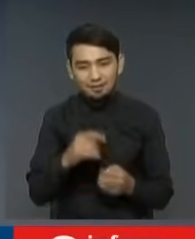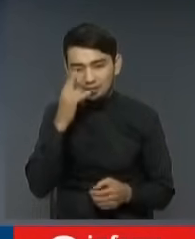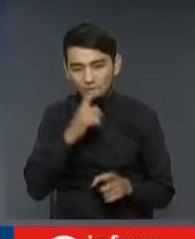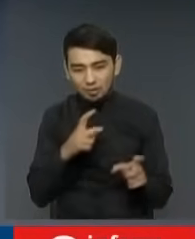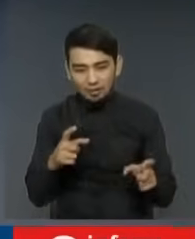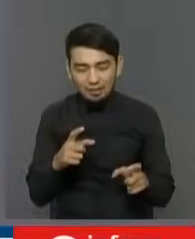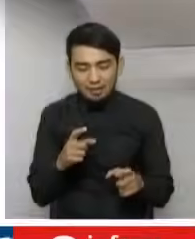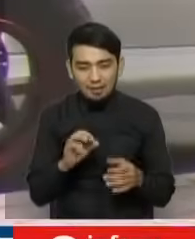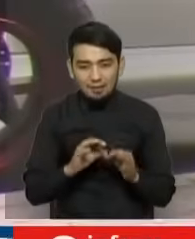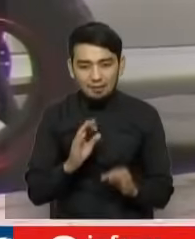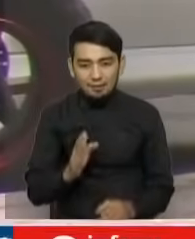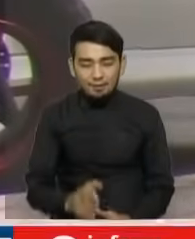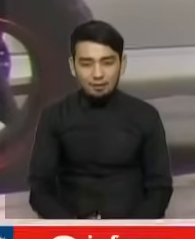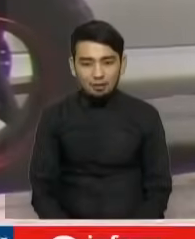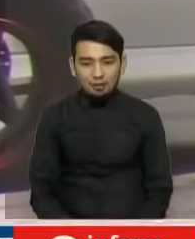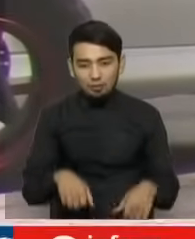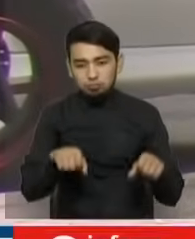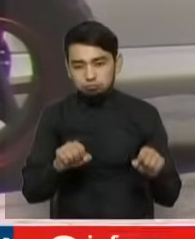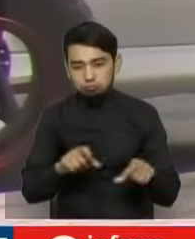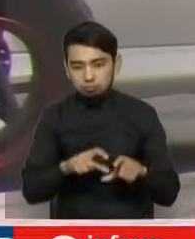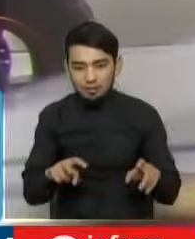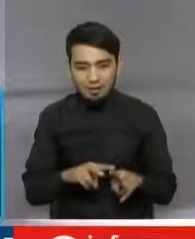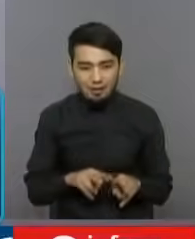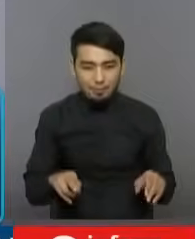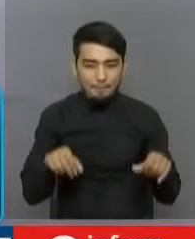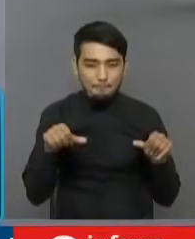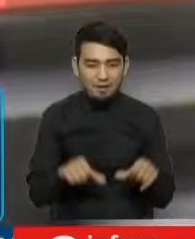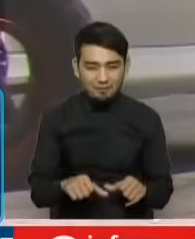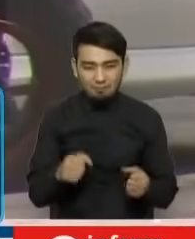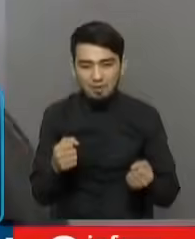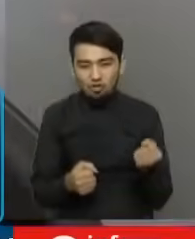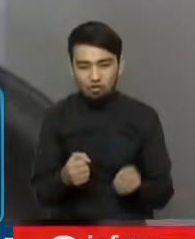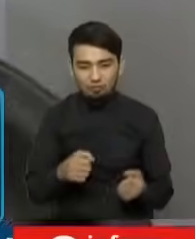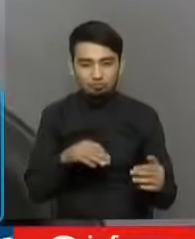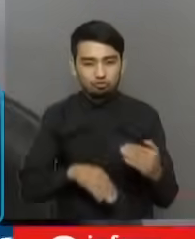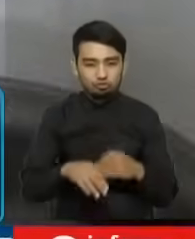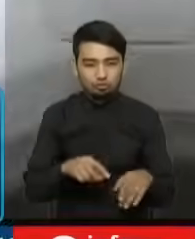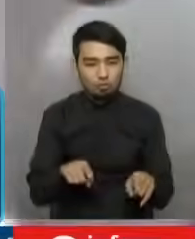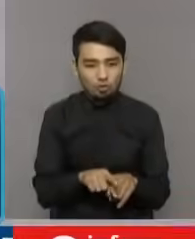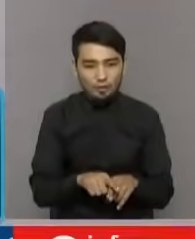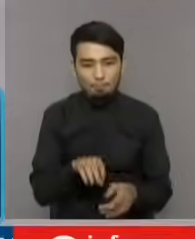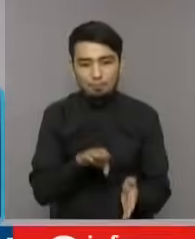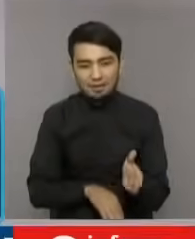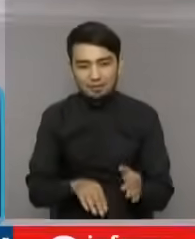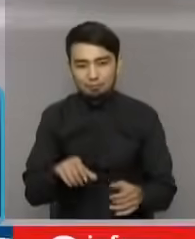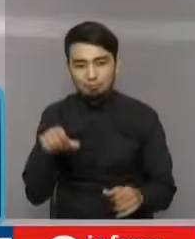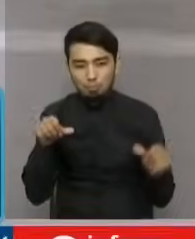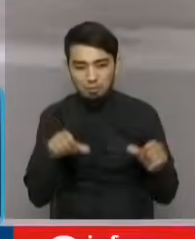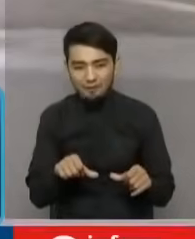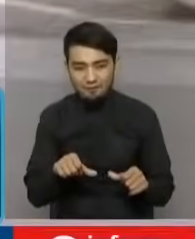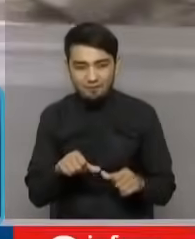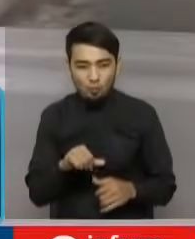Шапо. Мопедистов приравняют к полноправным участникам дорожного движения. Без водительских прав управлять